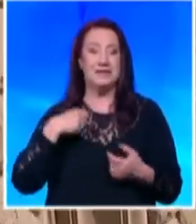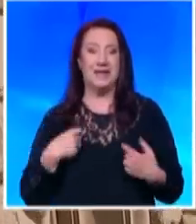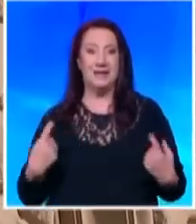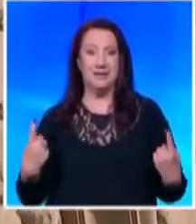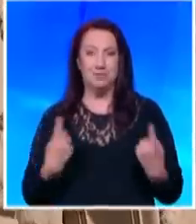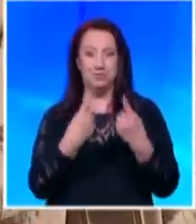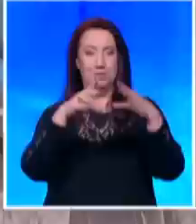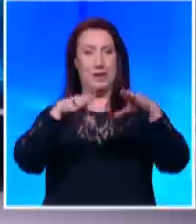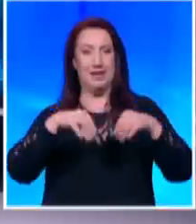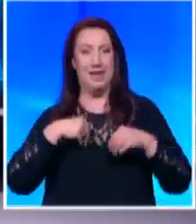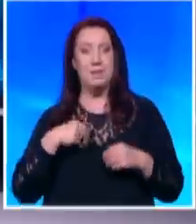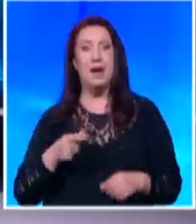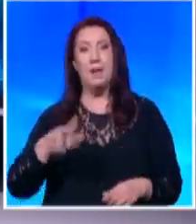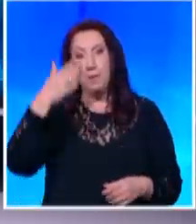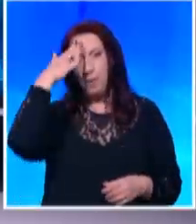част.